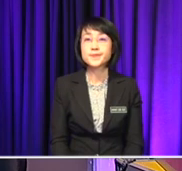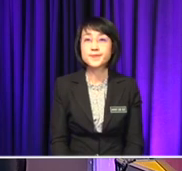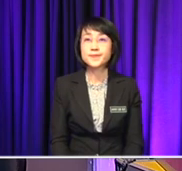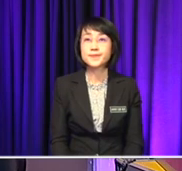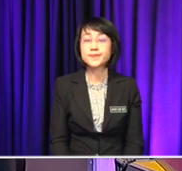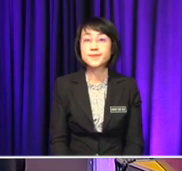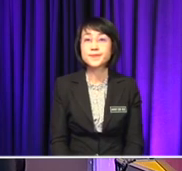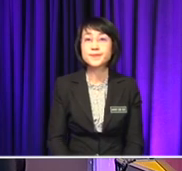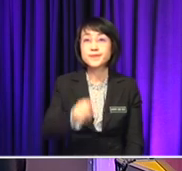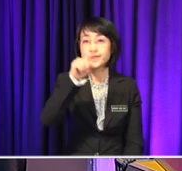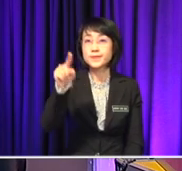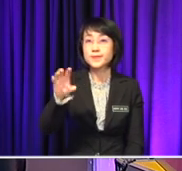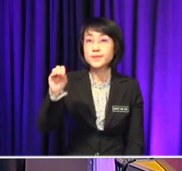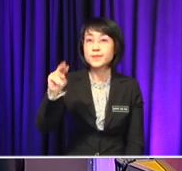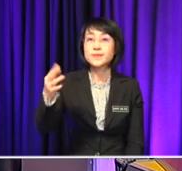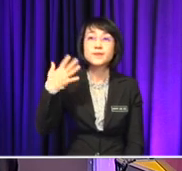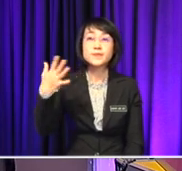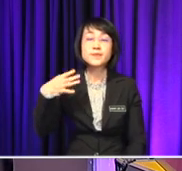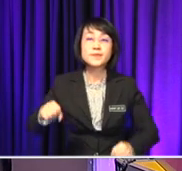panas sederhana